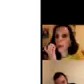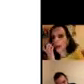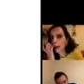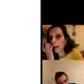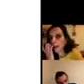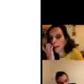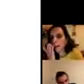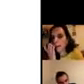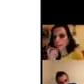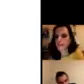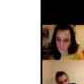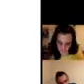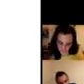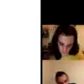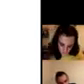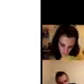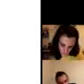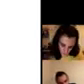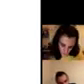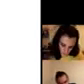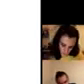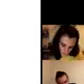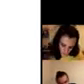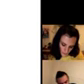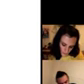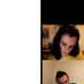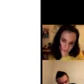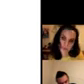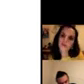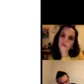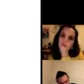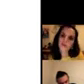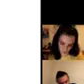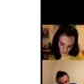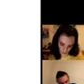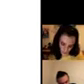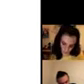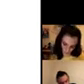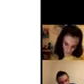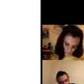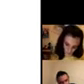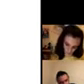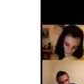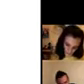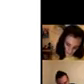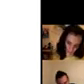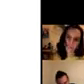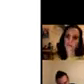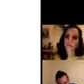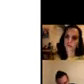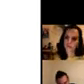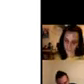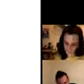ve birlikte yapmak. Çok hoşuma gitti birlikte yapmayı duymak daha önceki şeylerde. Biliyoruz kamusal